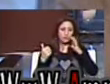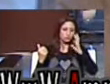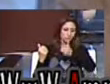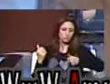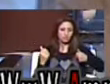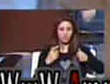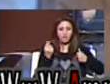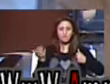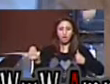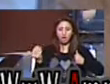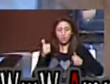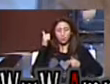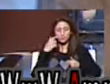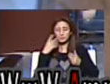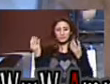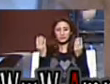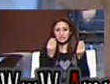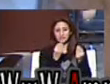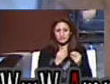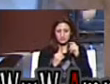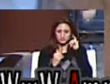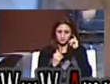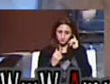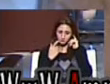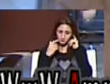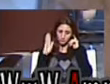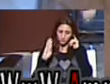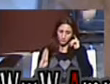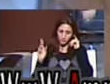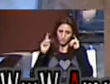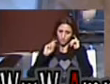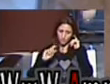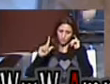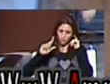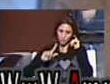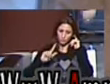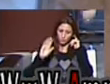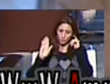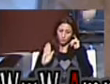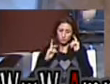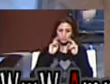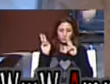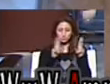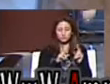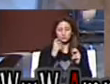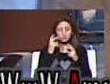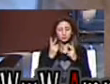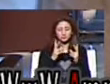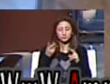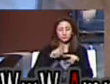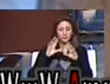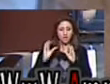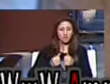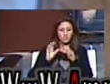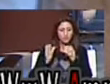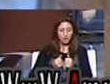مالية. واتهم الأنبا كيرلس عناصر إجرامية تتخذ من بعض القرى المجاورة التابعة لمركز نجع حمادي